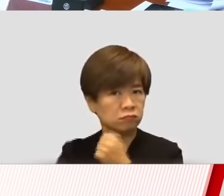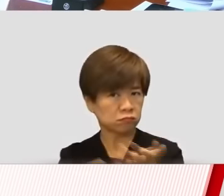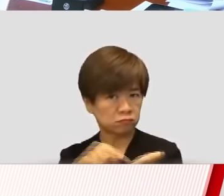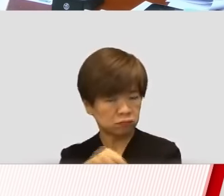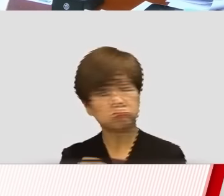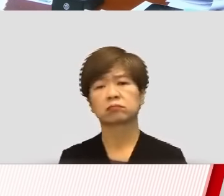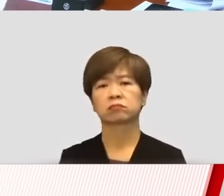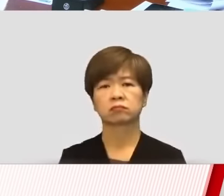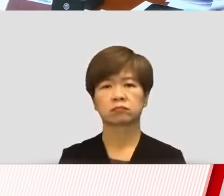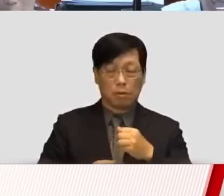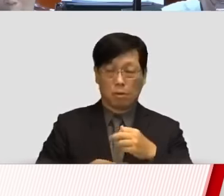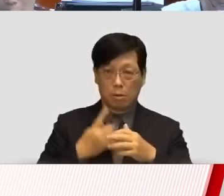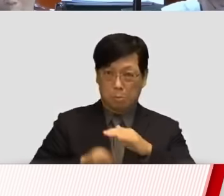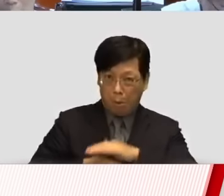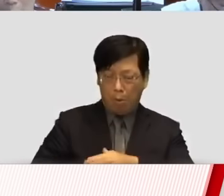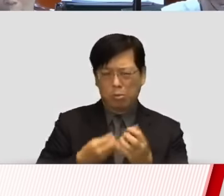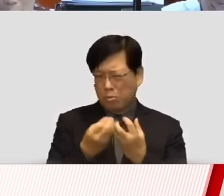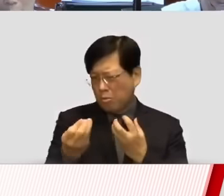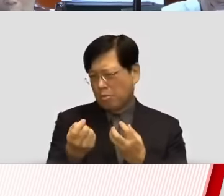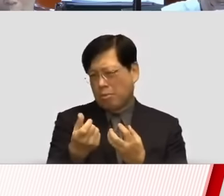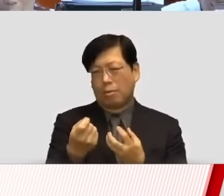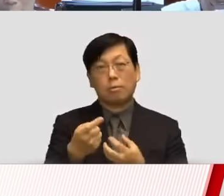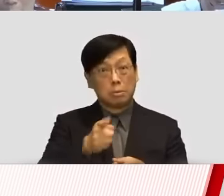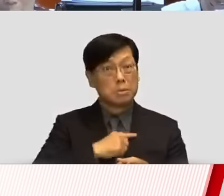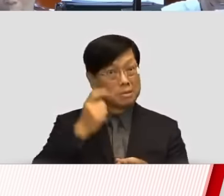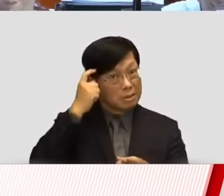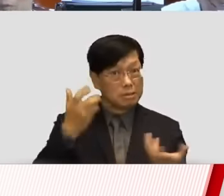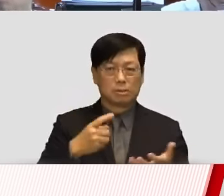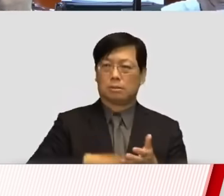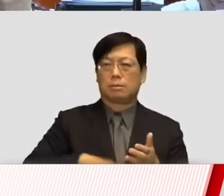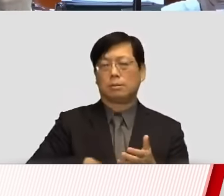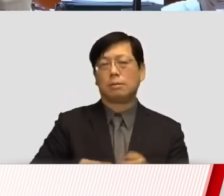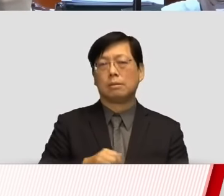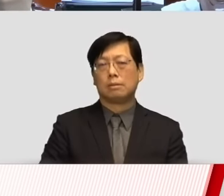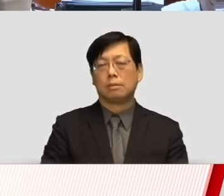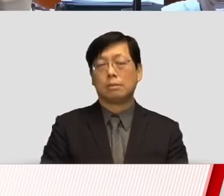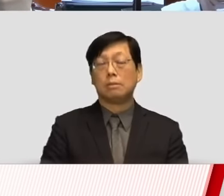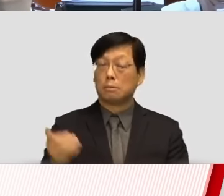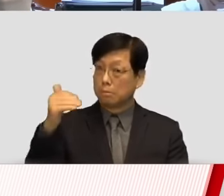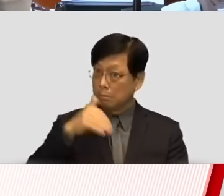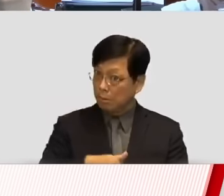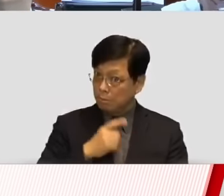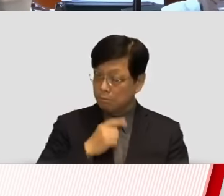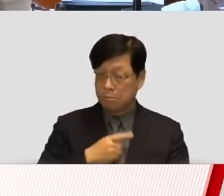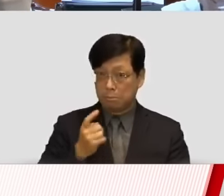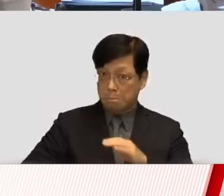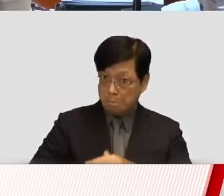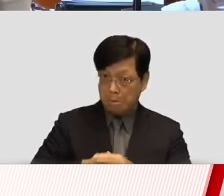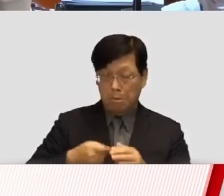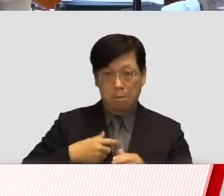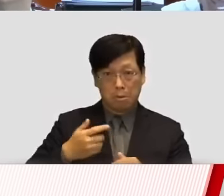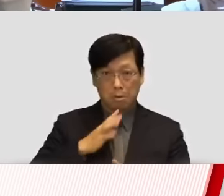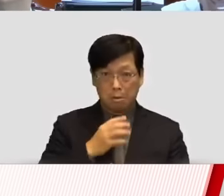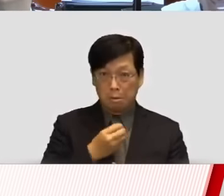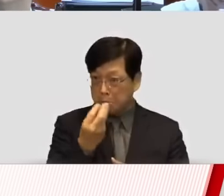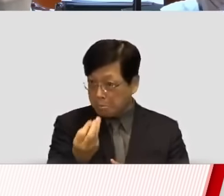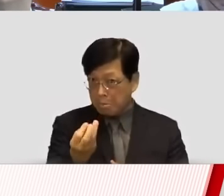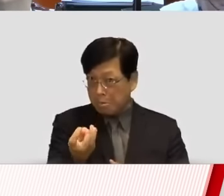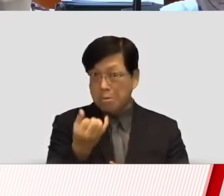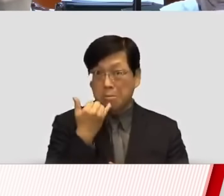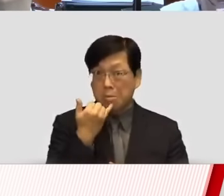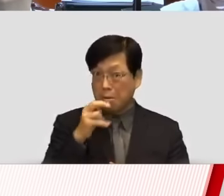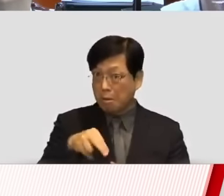张总统申请不合法。 军庭要思考的事情其实很简单，就是到底违宪可不可以一下下一点点就好。